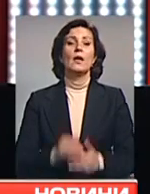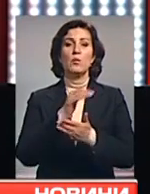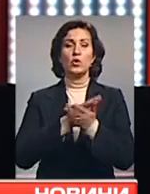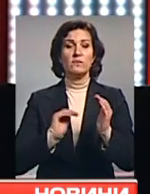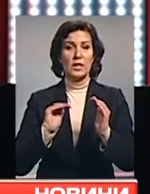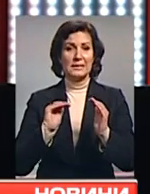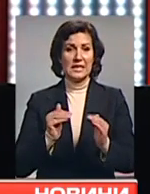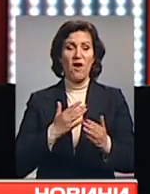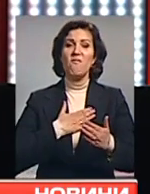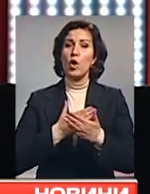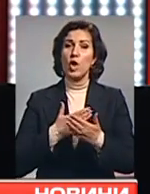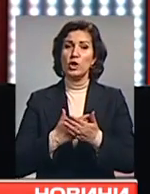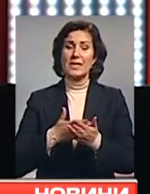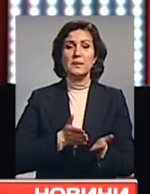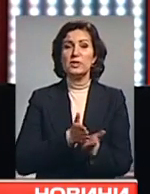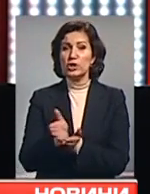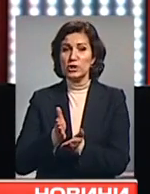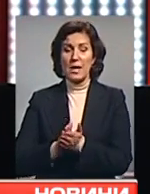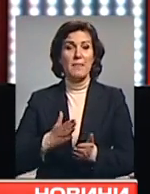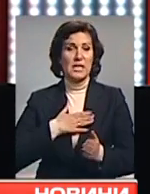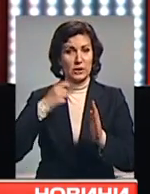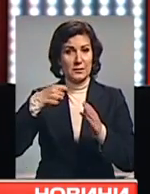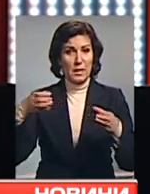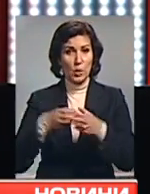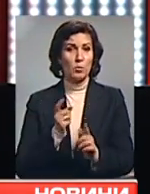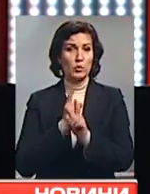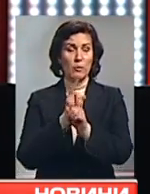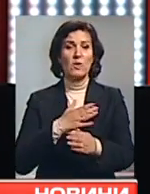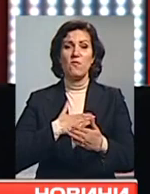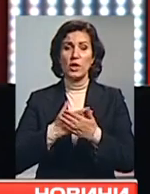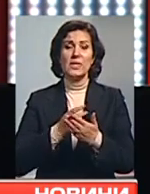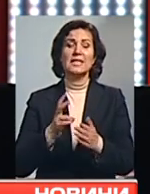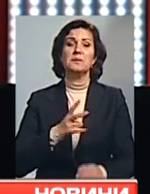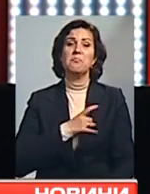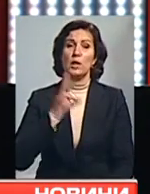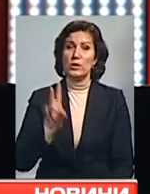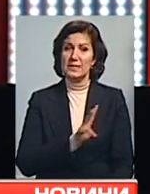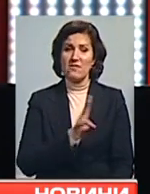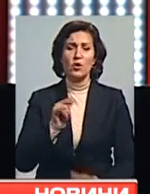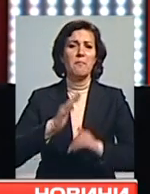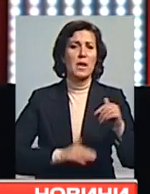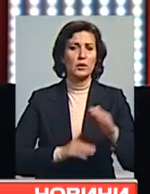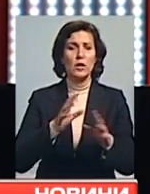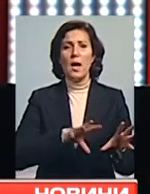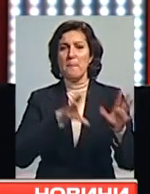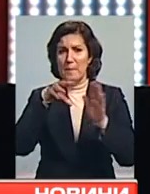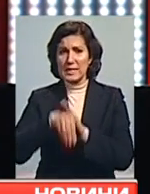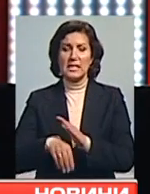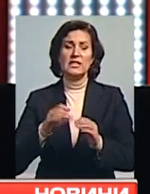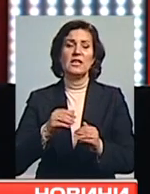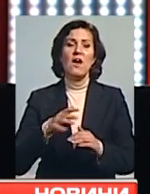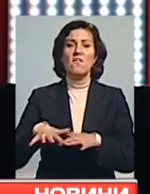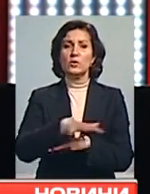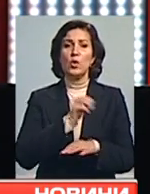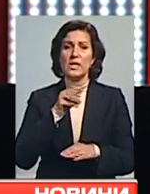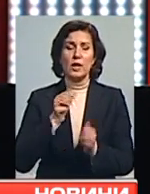Ми продовжуємо цикл волонтерськими стежками. Цього разу наша знімальна група супроводжувала волонтерів з Білої церкви. Вони практично переселилися в зоні АТО.